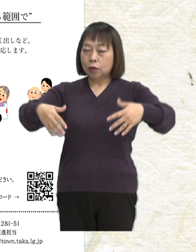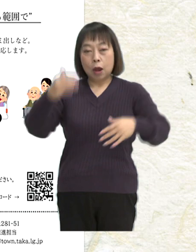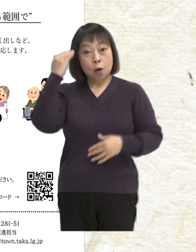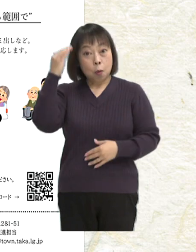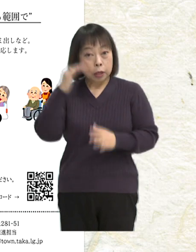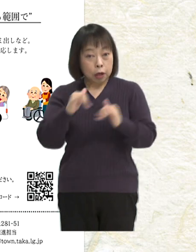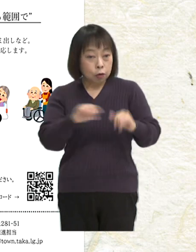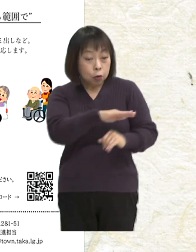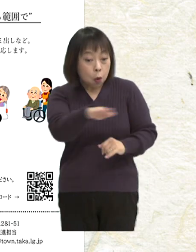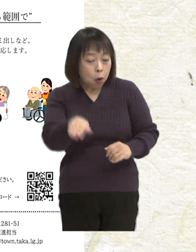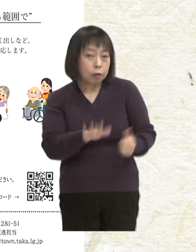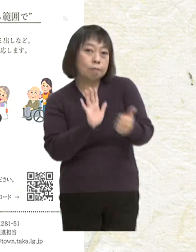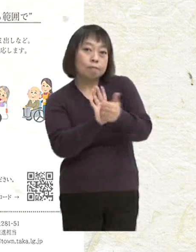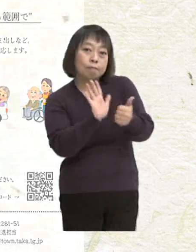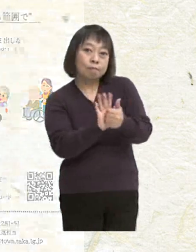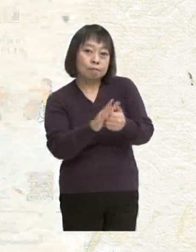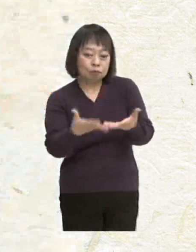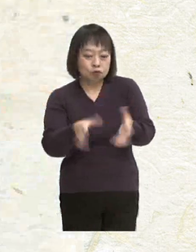するグループを立ち上げます。